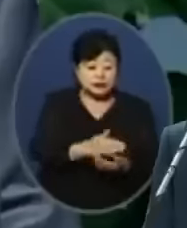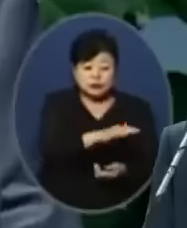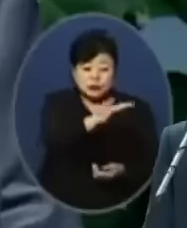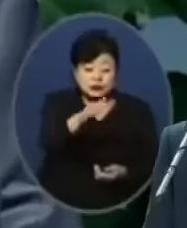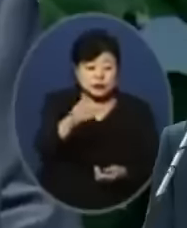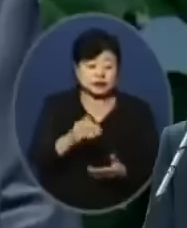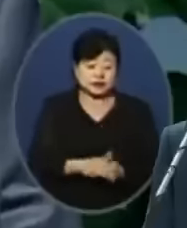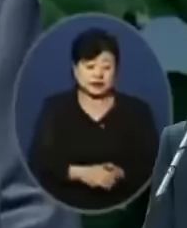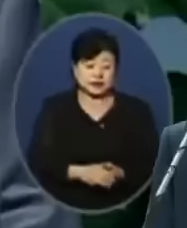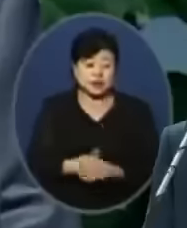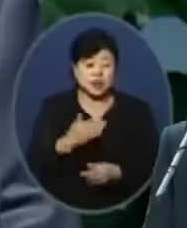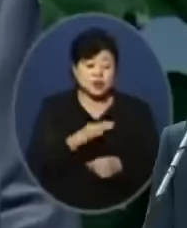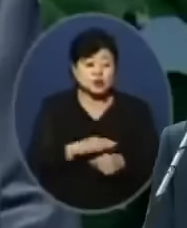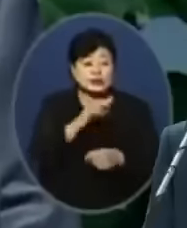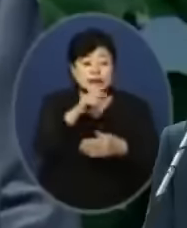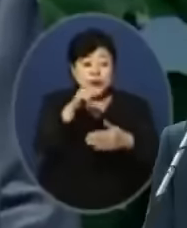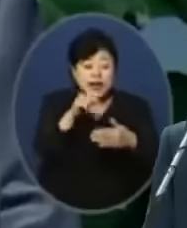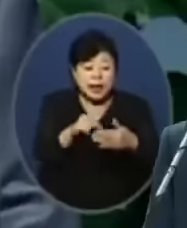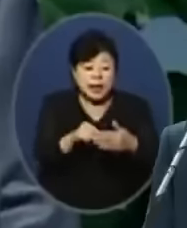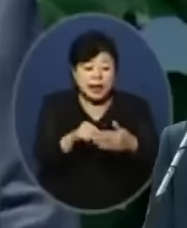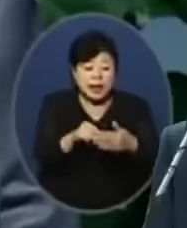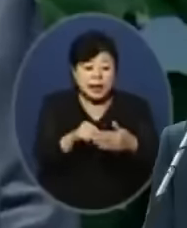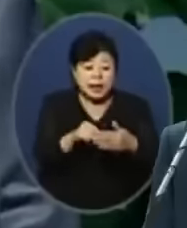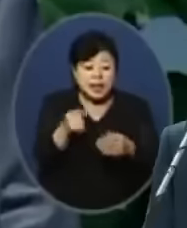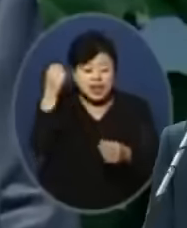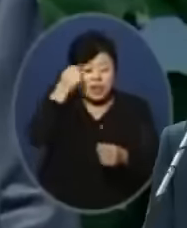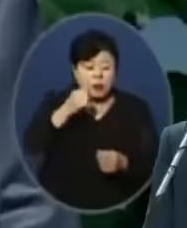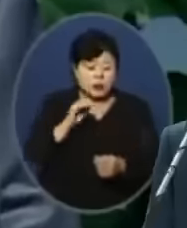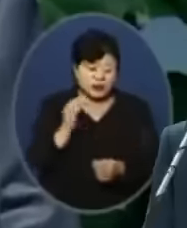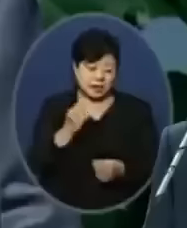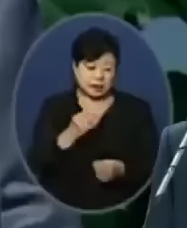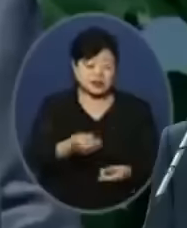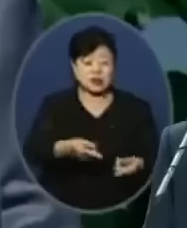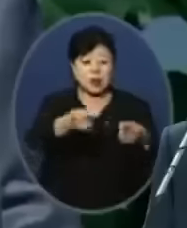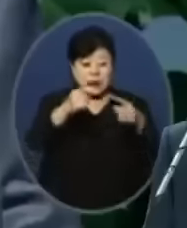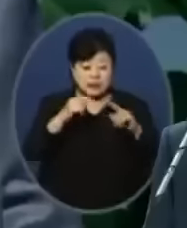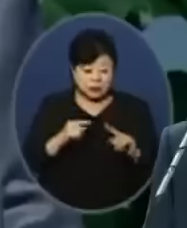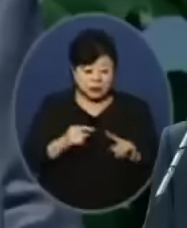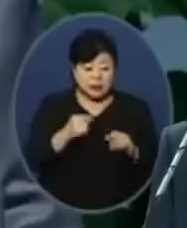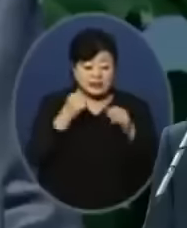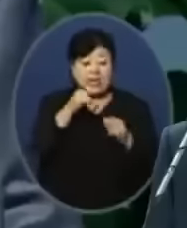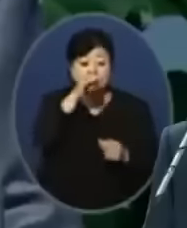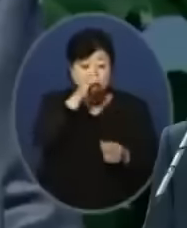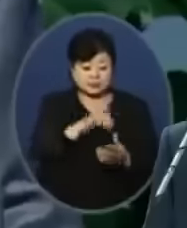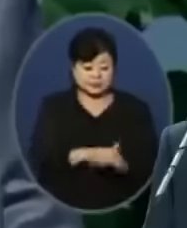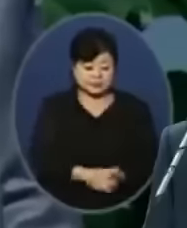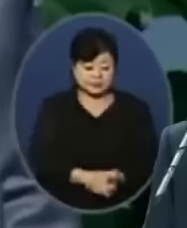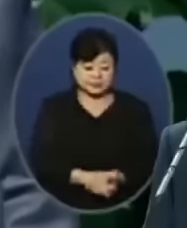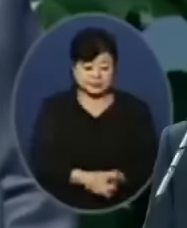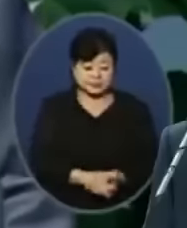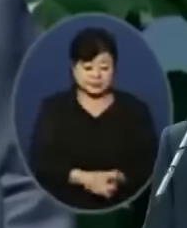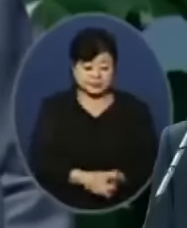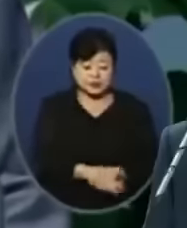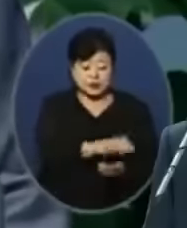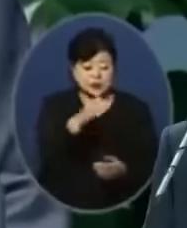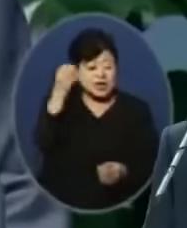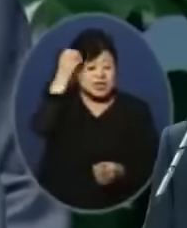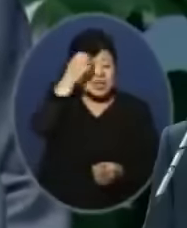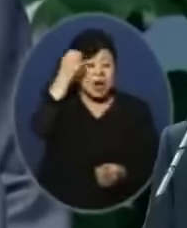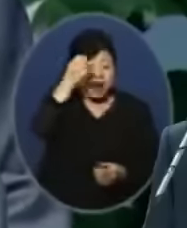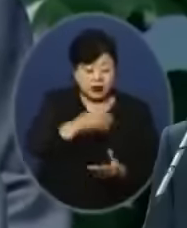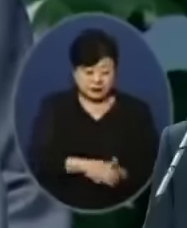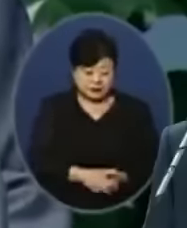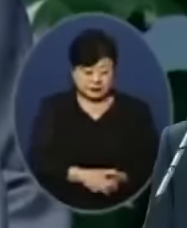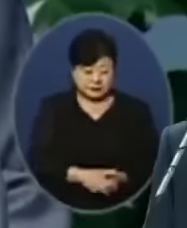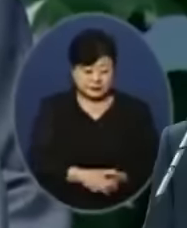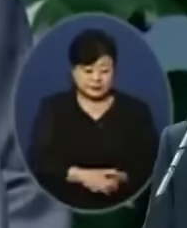여러분이 육체 속에 영혼이 들어와서 살고 있다는 것입니다. 우리는 영입니다.